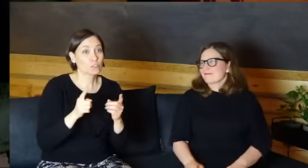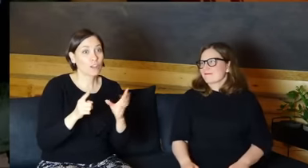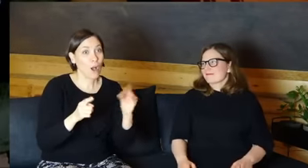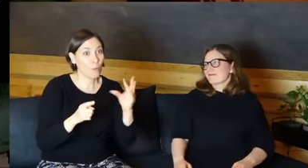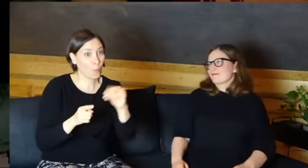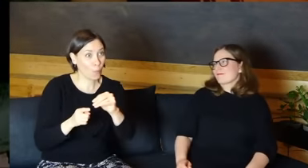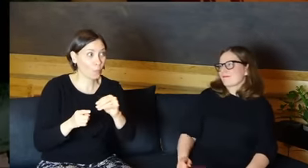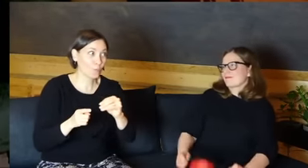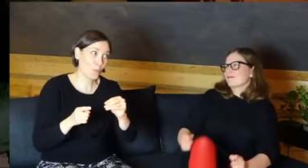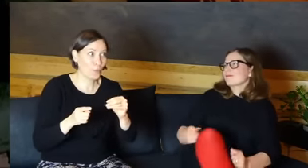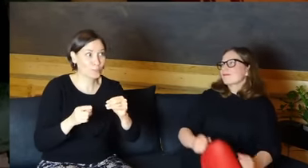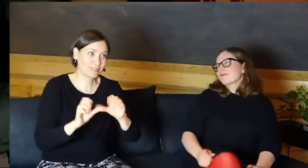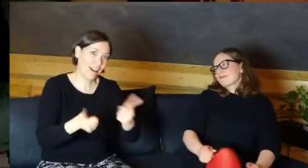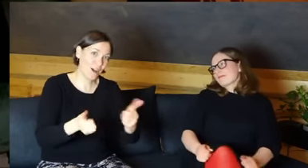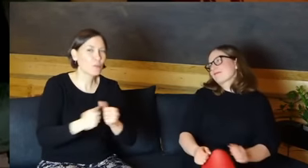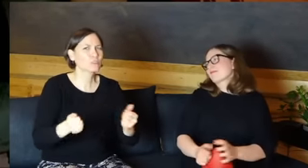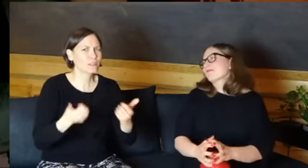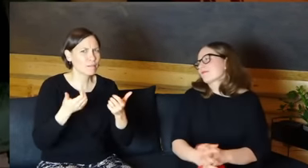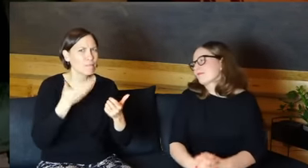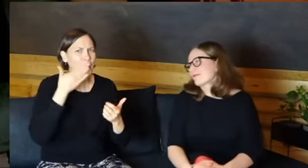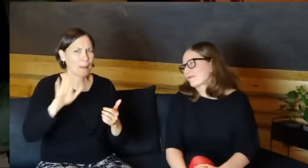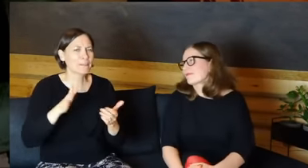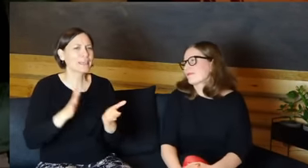mutta kehukaa.